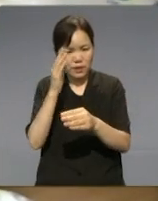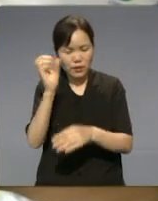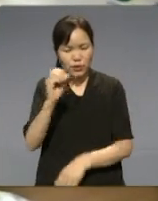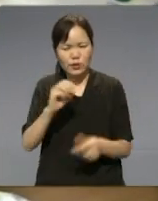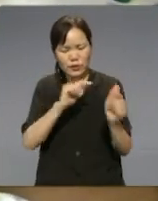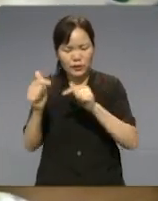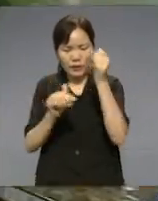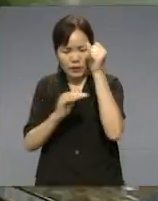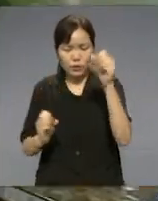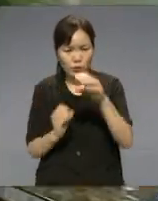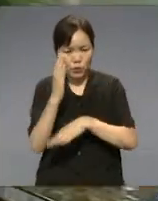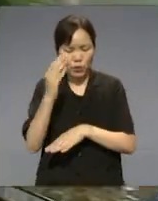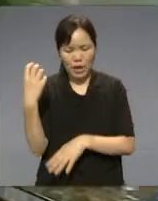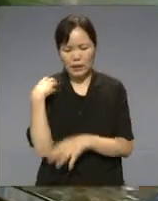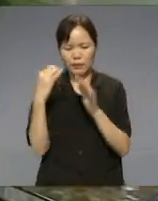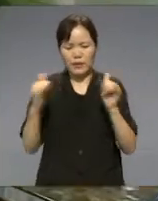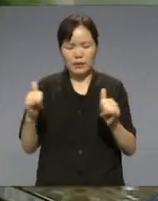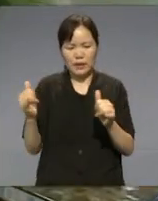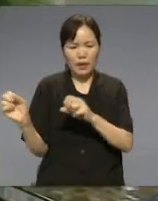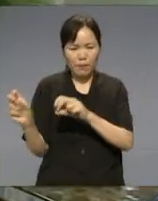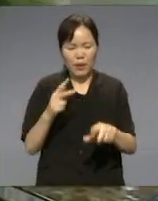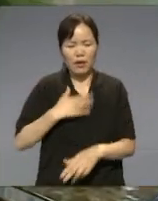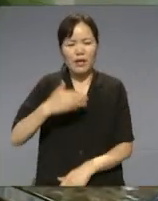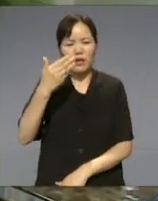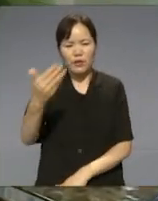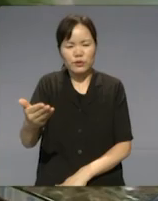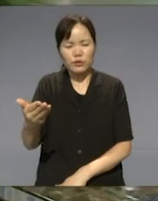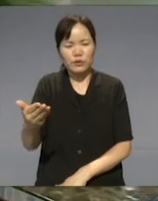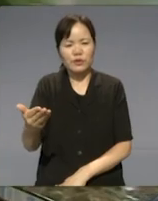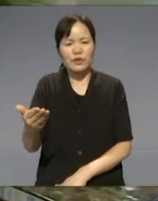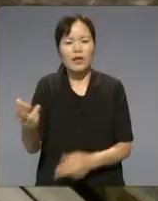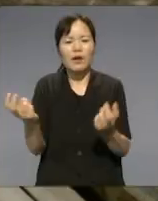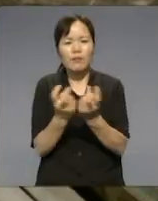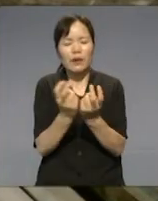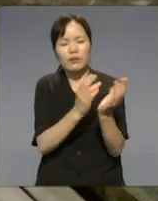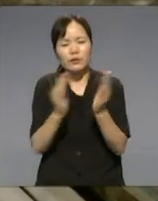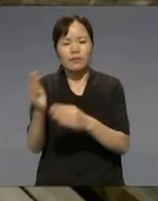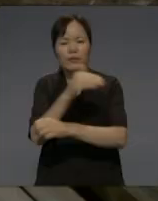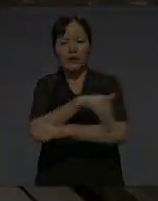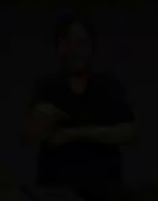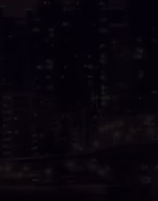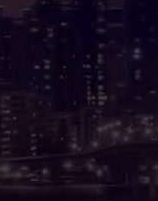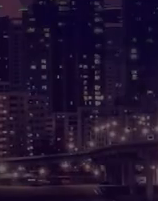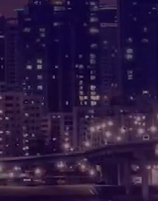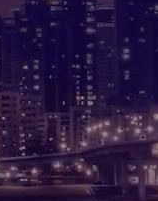담당자들에게 즉시 통보하는 기능도 갖출 예정인 것으로 알려졌습니다.